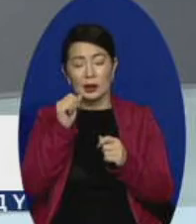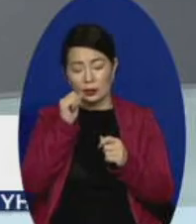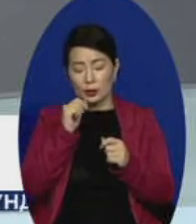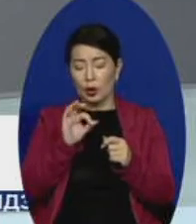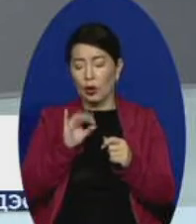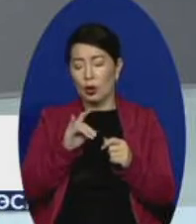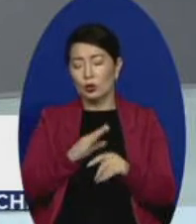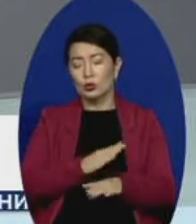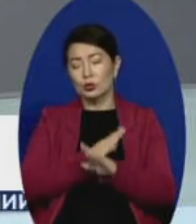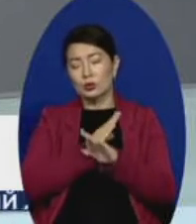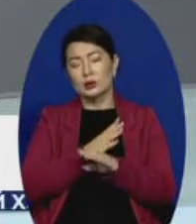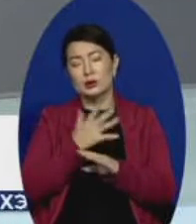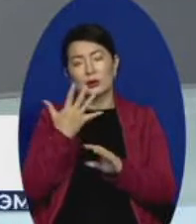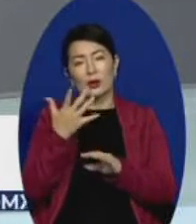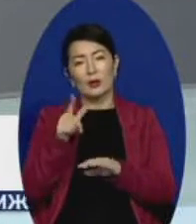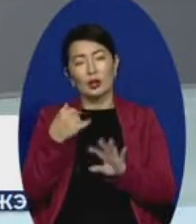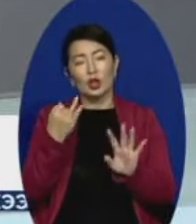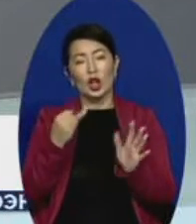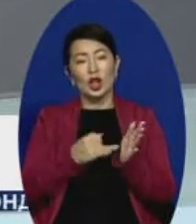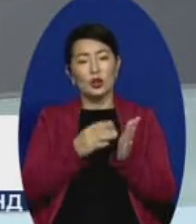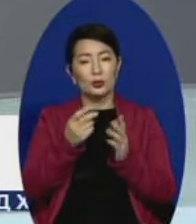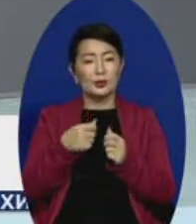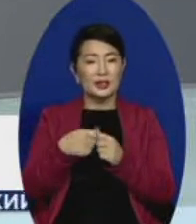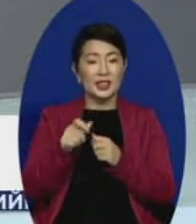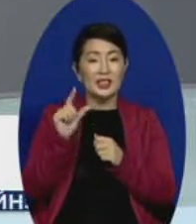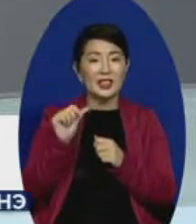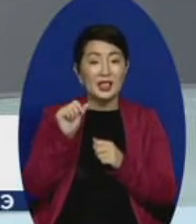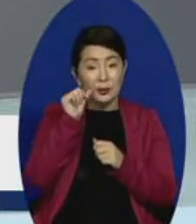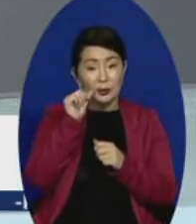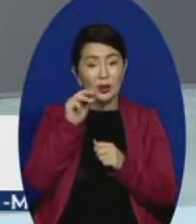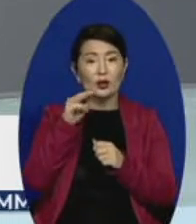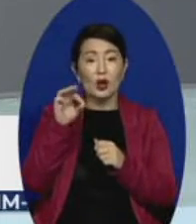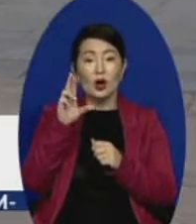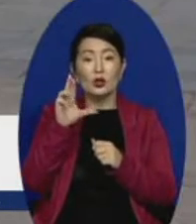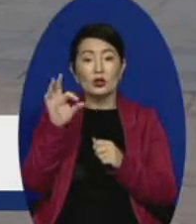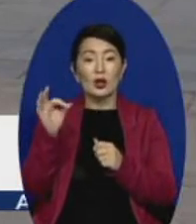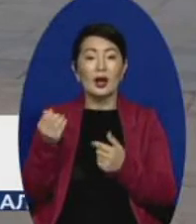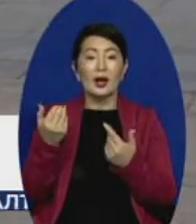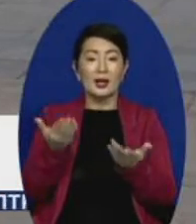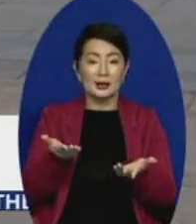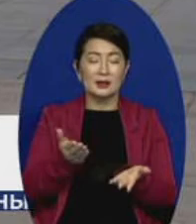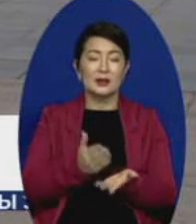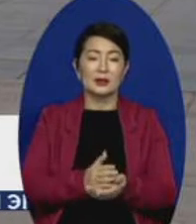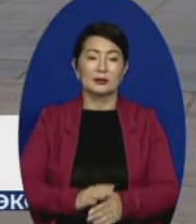нэмж 5.7 тэрбум төгрөгийн зардал хэмнэх тооцоолыг гаргасан байна.